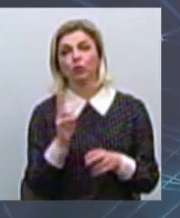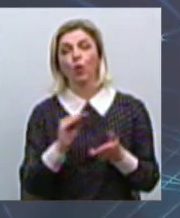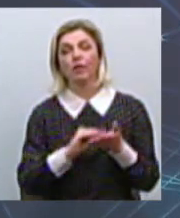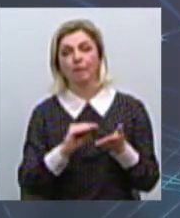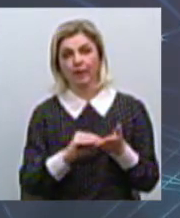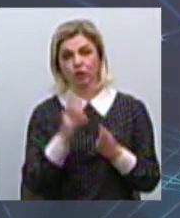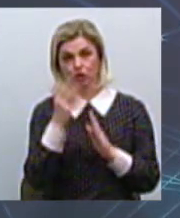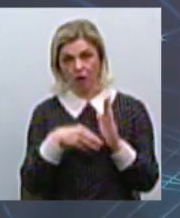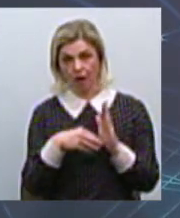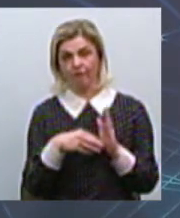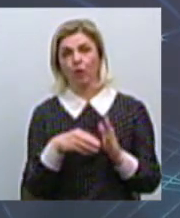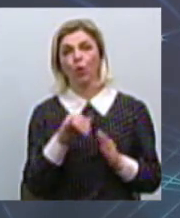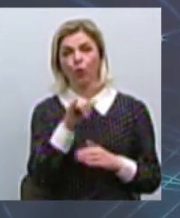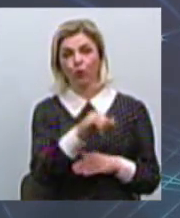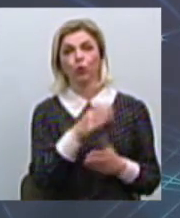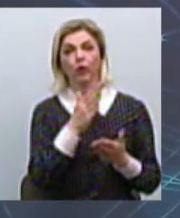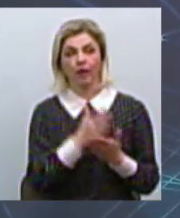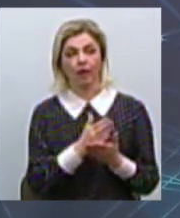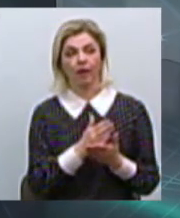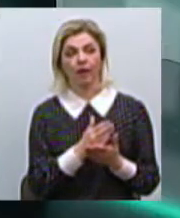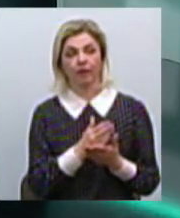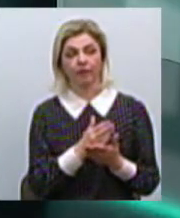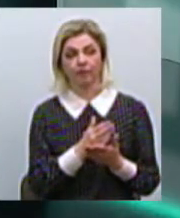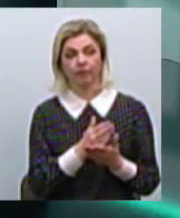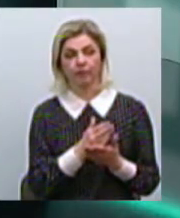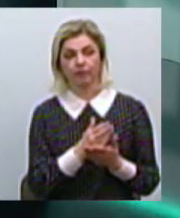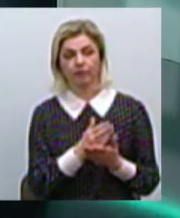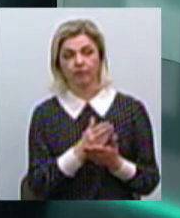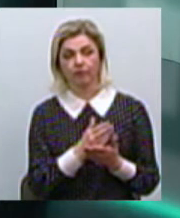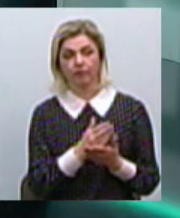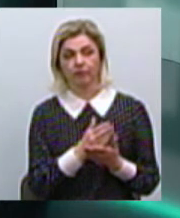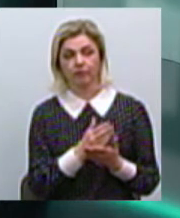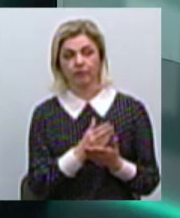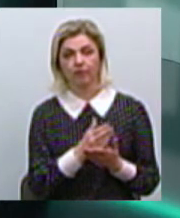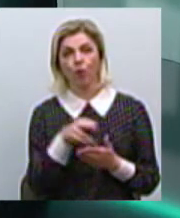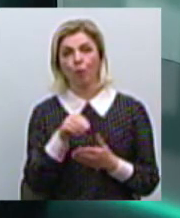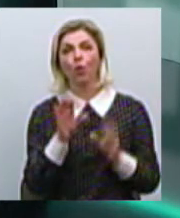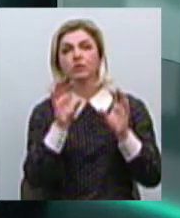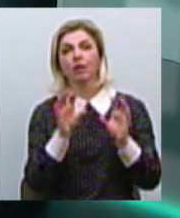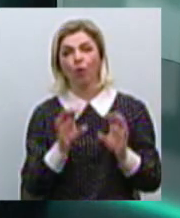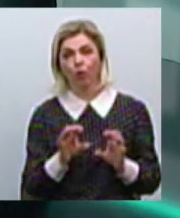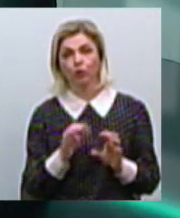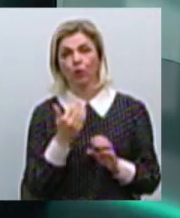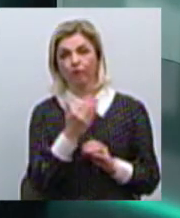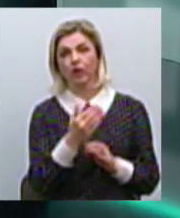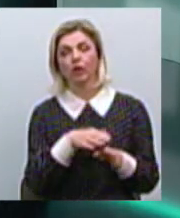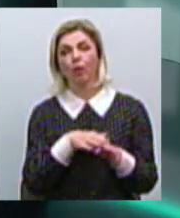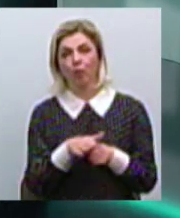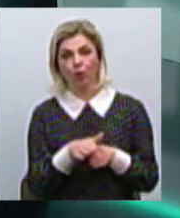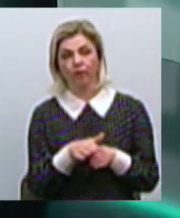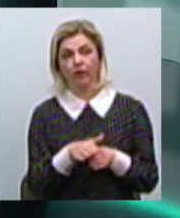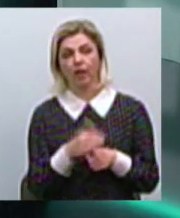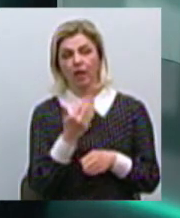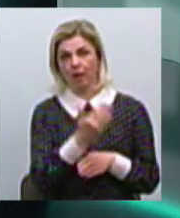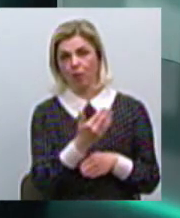то в нього є такий набір даних, що за законом він повністю все йому